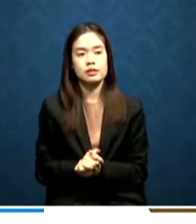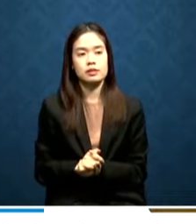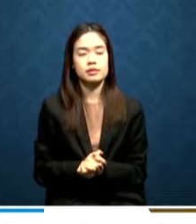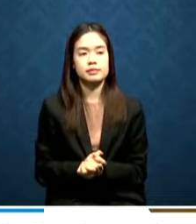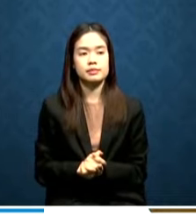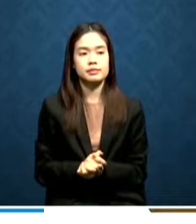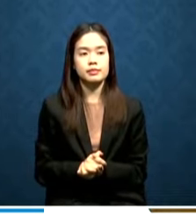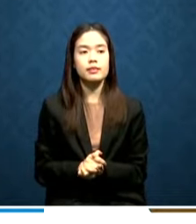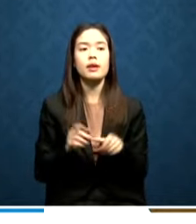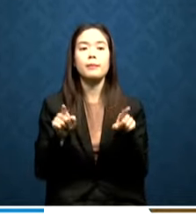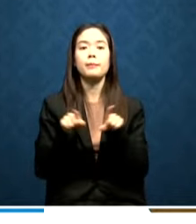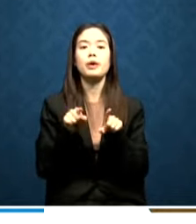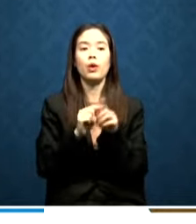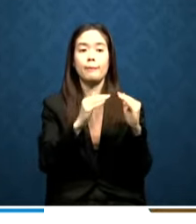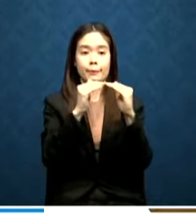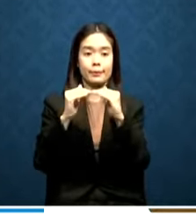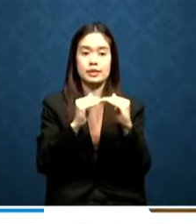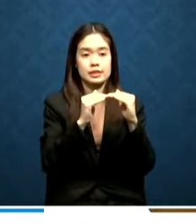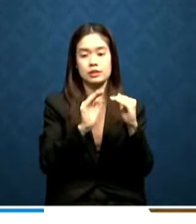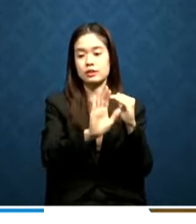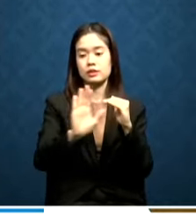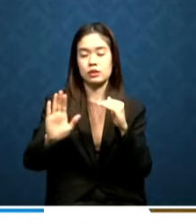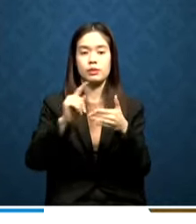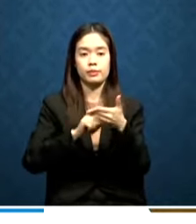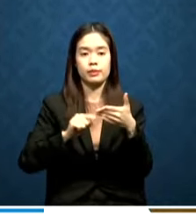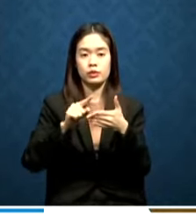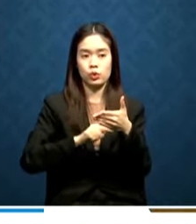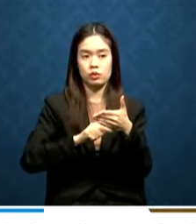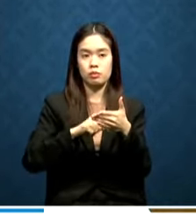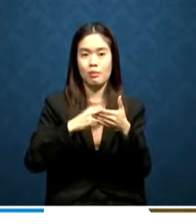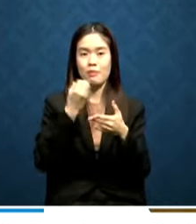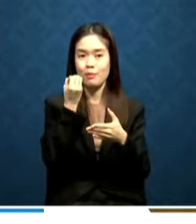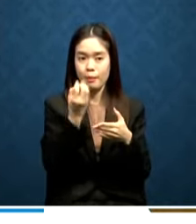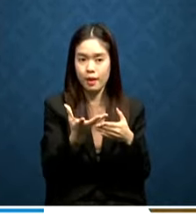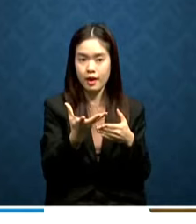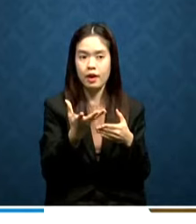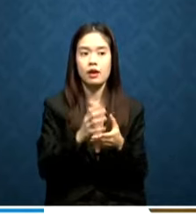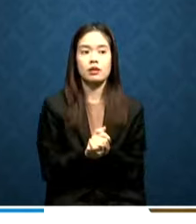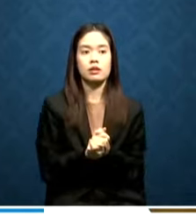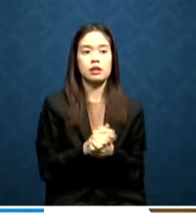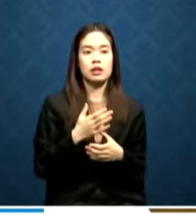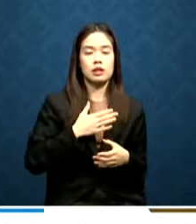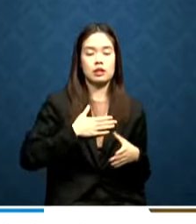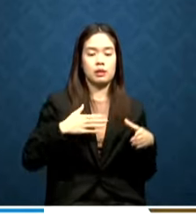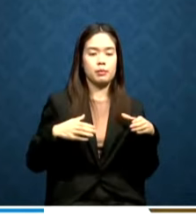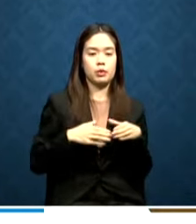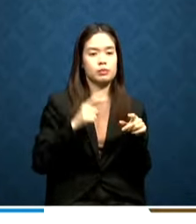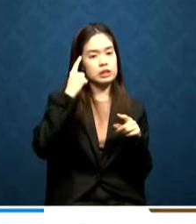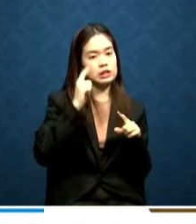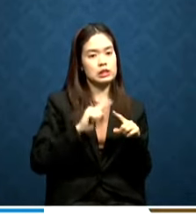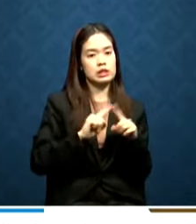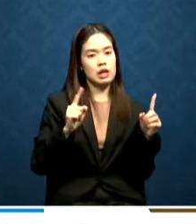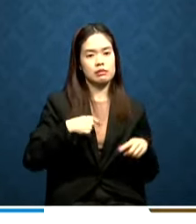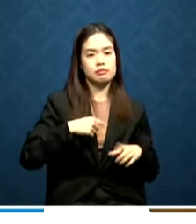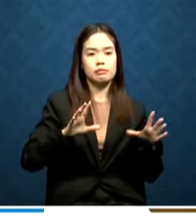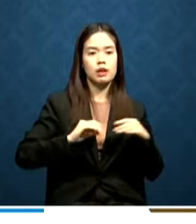คราวที่แล้วที่ออกมาใช้สิทธิ์กันเยอะมีการต่อสู้นึกออกมั้ยครับฝ่ายผมเนี่ยผมไม่เห็นด้วยแล้วในฉบับนี้ผมเห็นแย้งผม